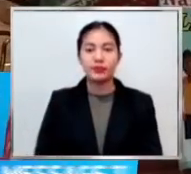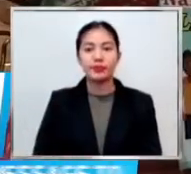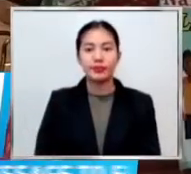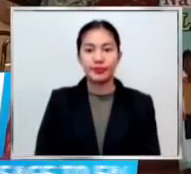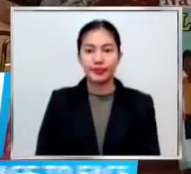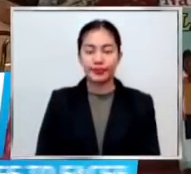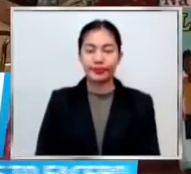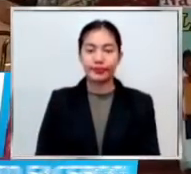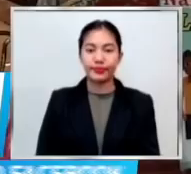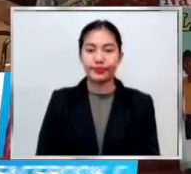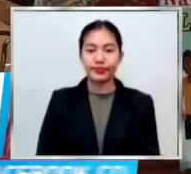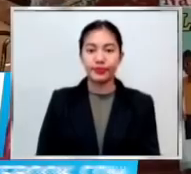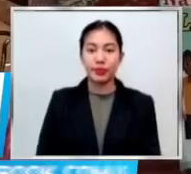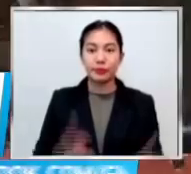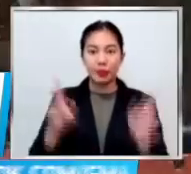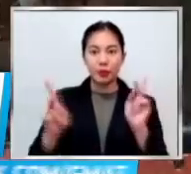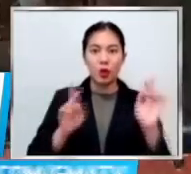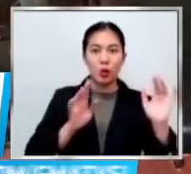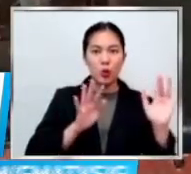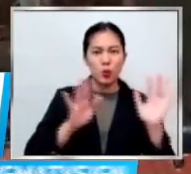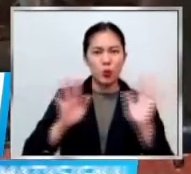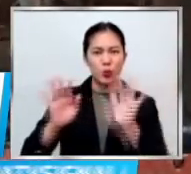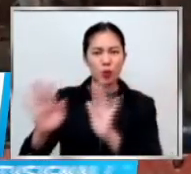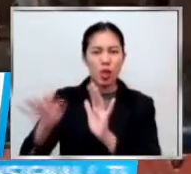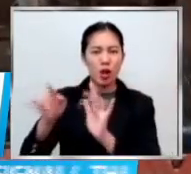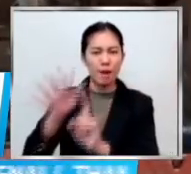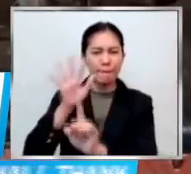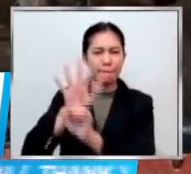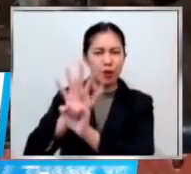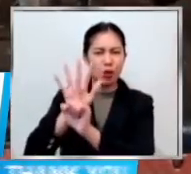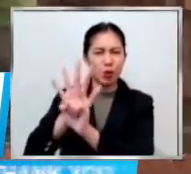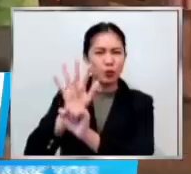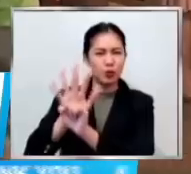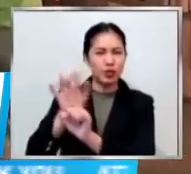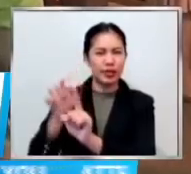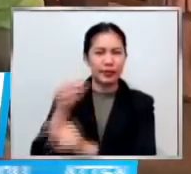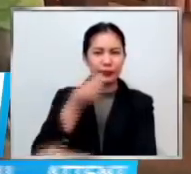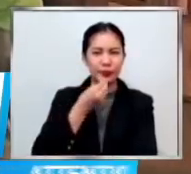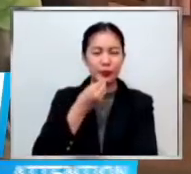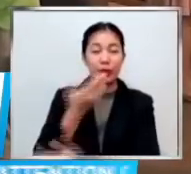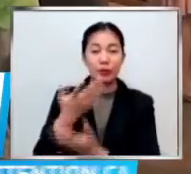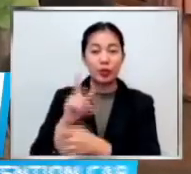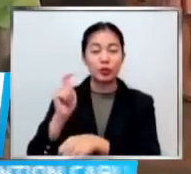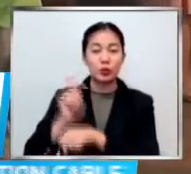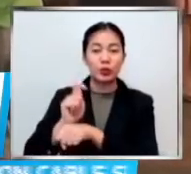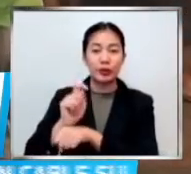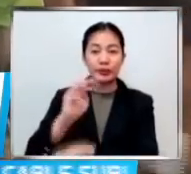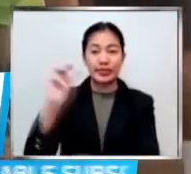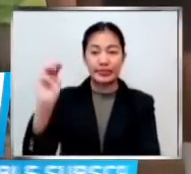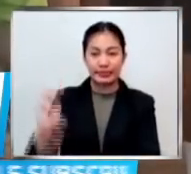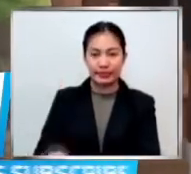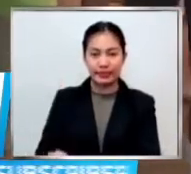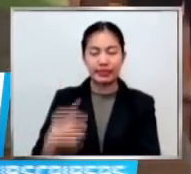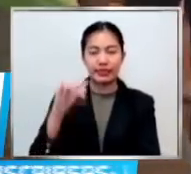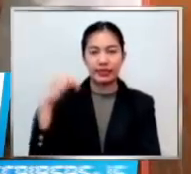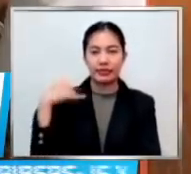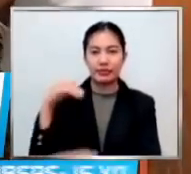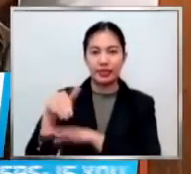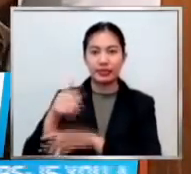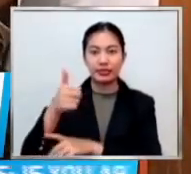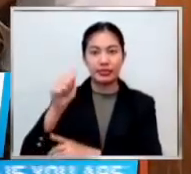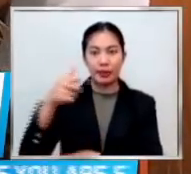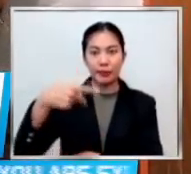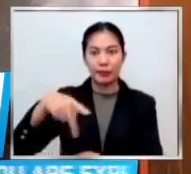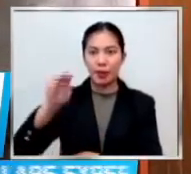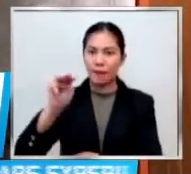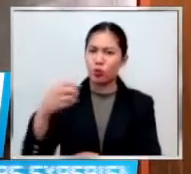Dinagsa ng mga tao ang sikat na kainan sa ugbo sa Tondo, Maynila kagabi. Pasado alas 10 na ng gabi pero kaliwat kanan pa rin ang mga